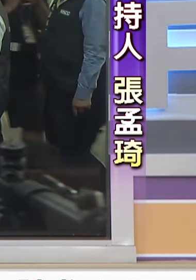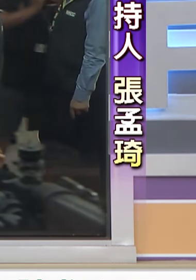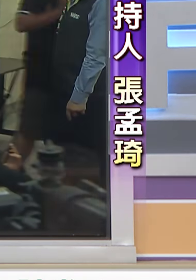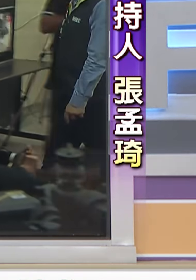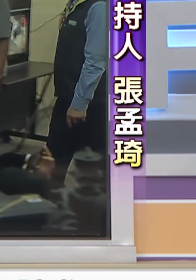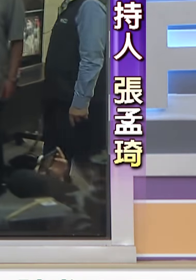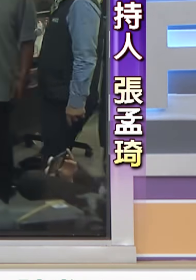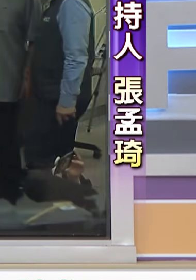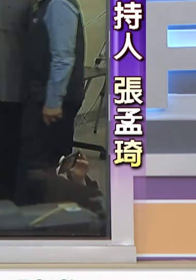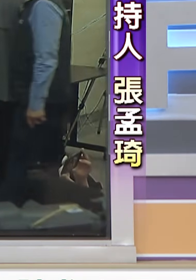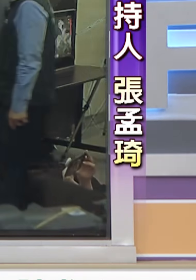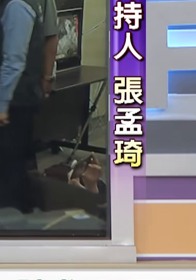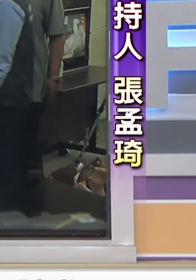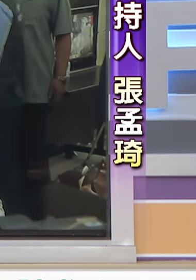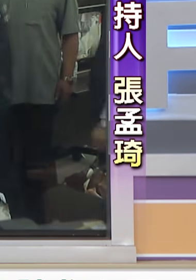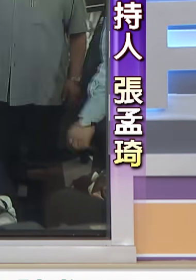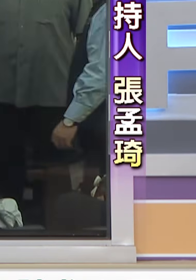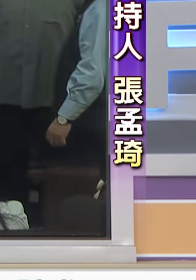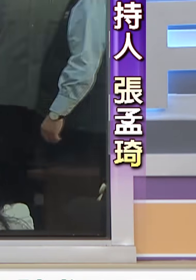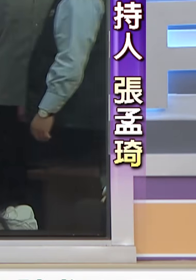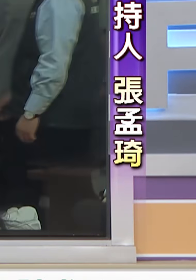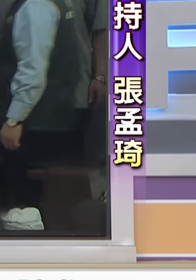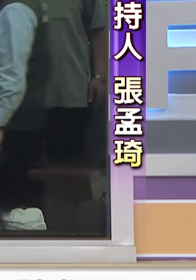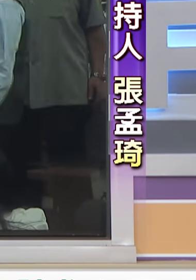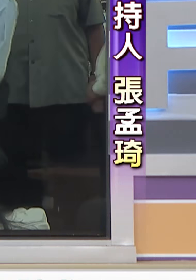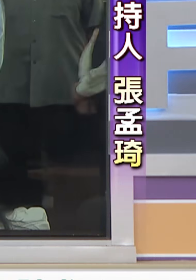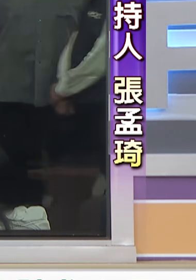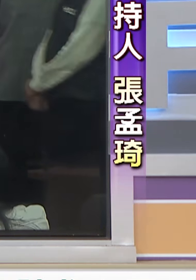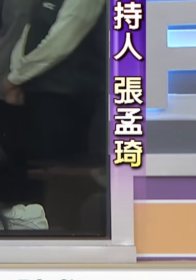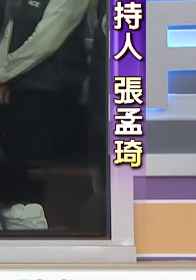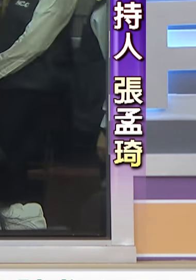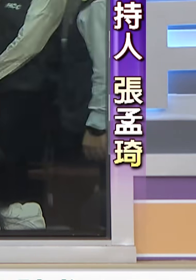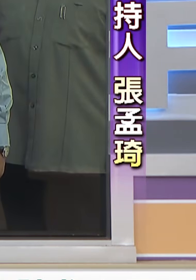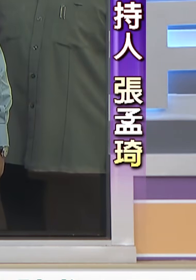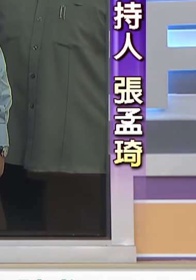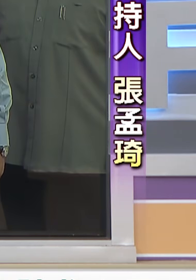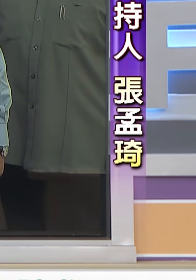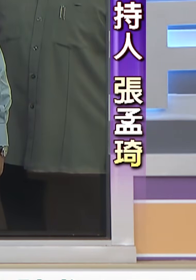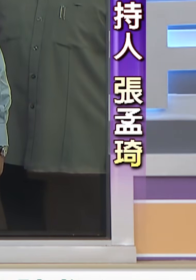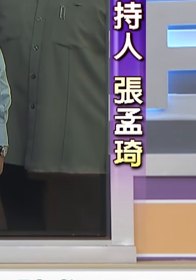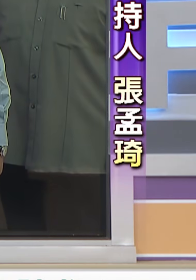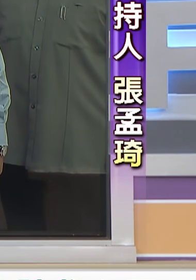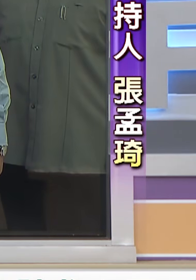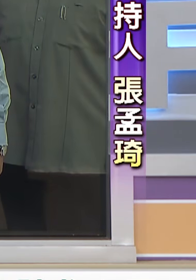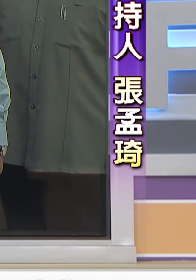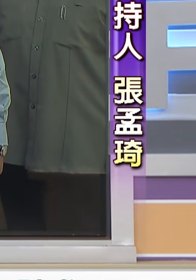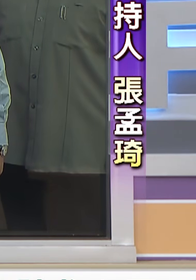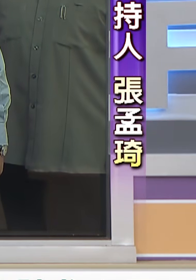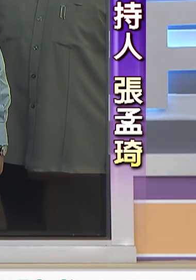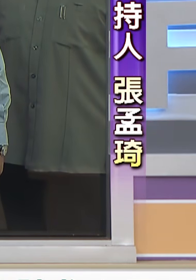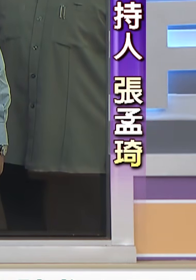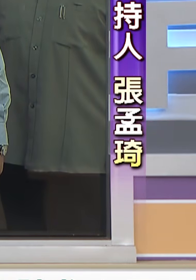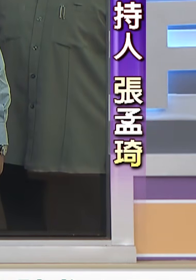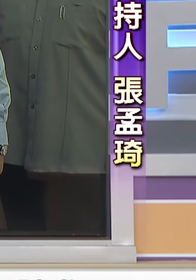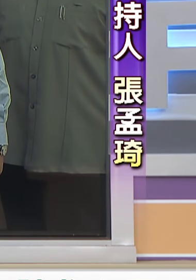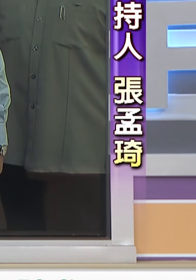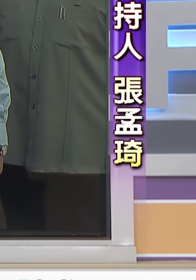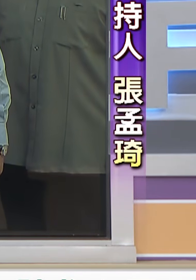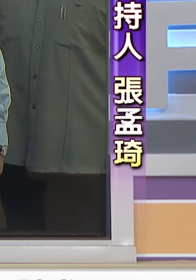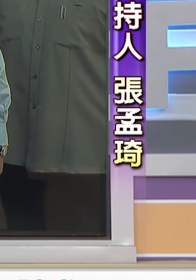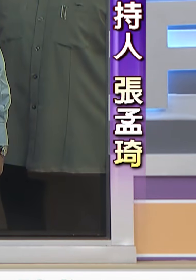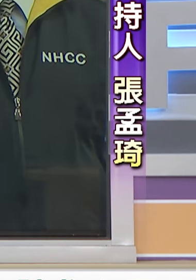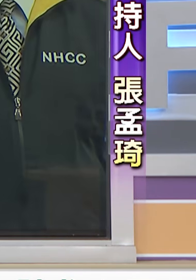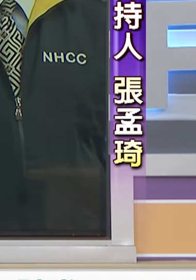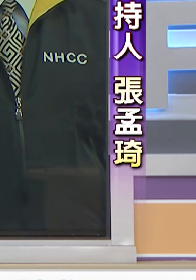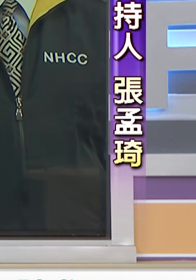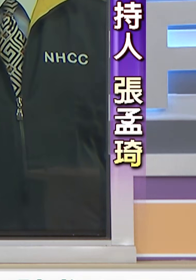院长苏贞昌突然来到指挥中心来视察，语重心长地说，台湾有新的状况，要大家